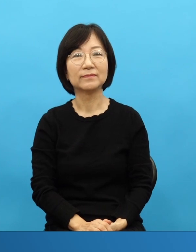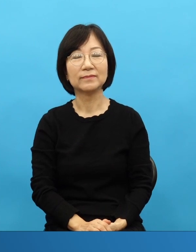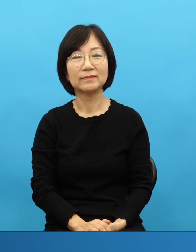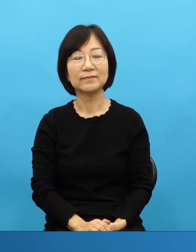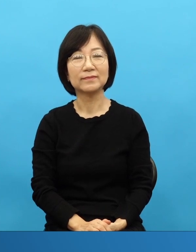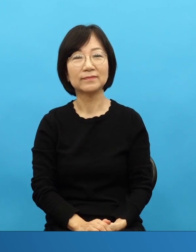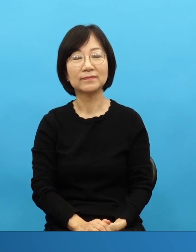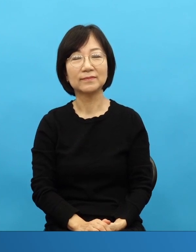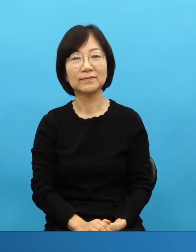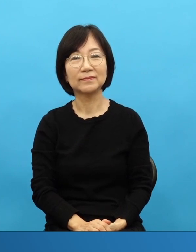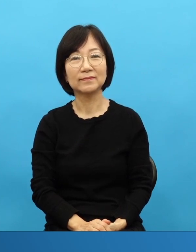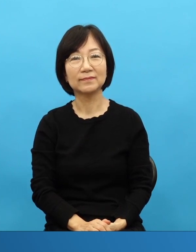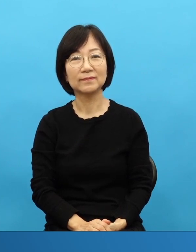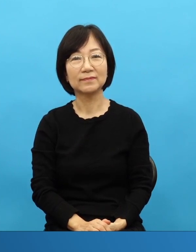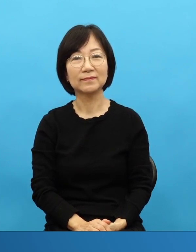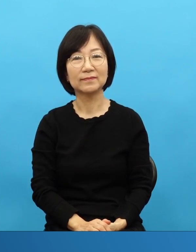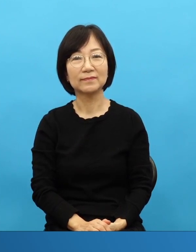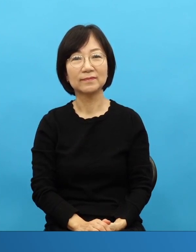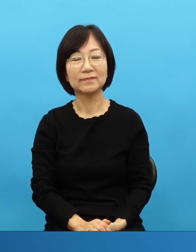우리 산업인들은